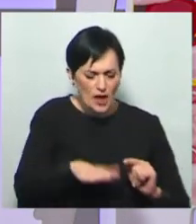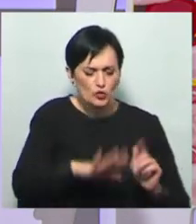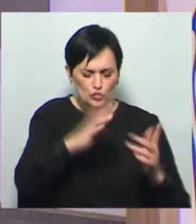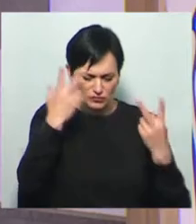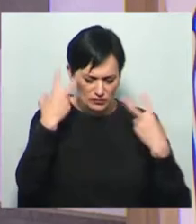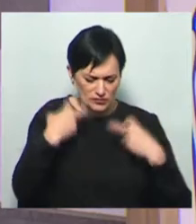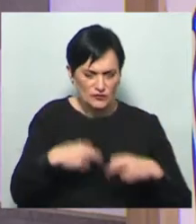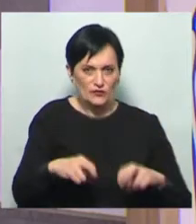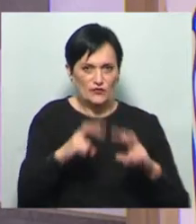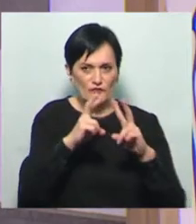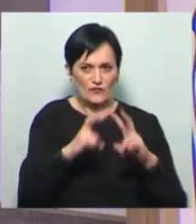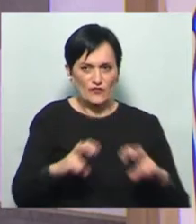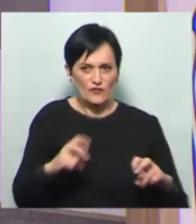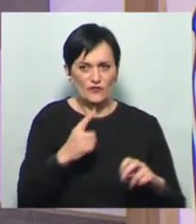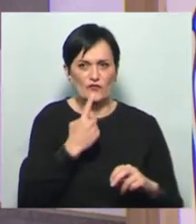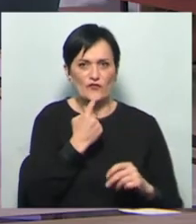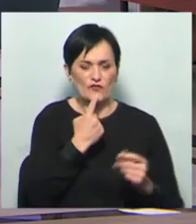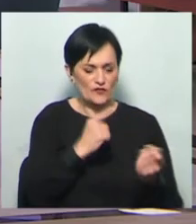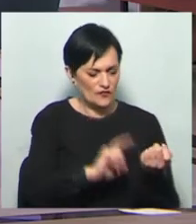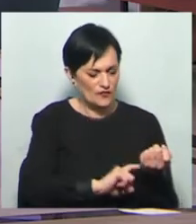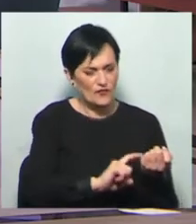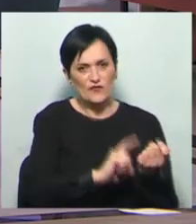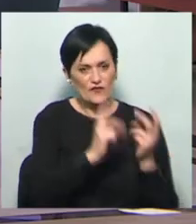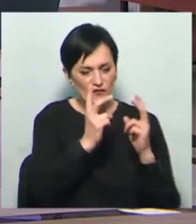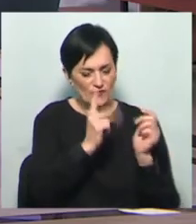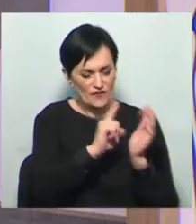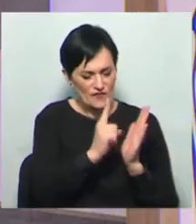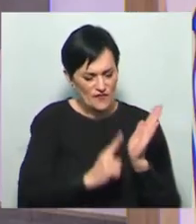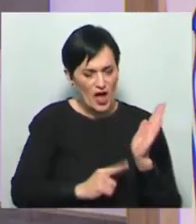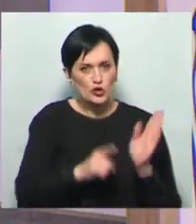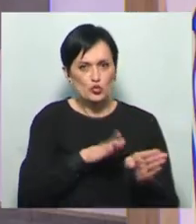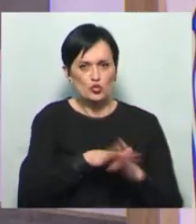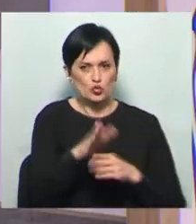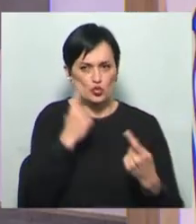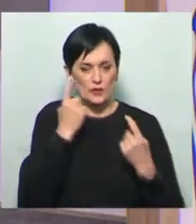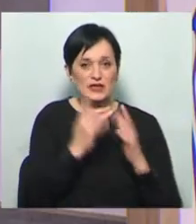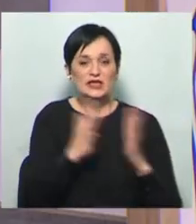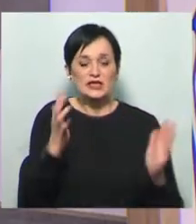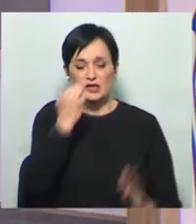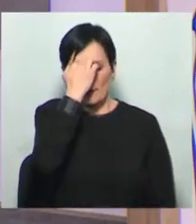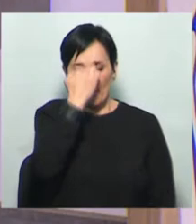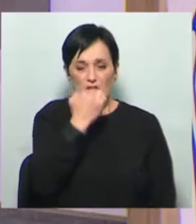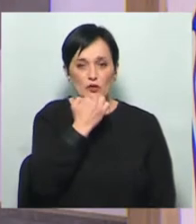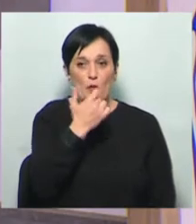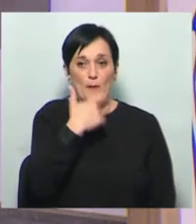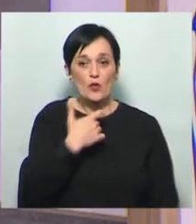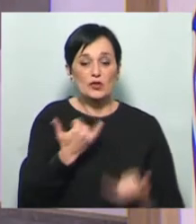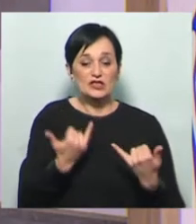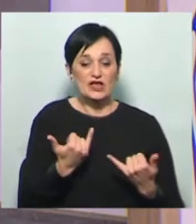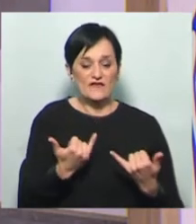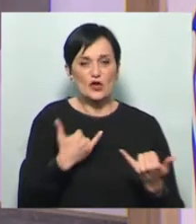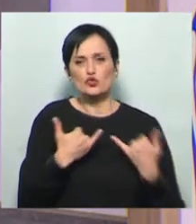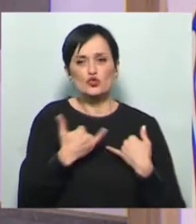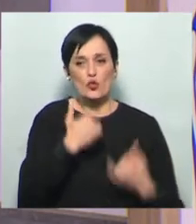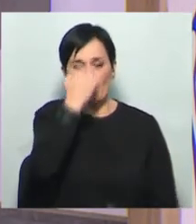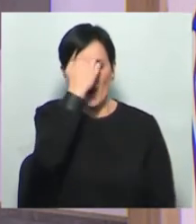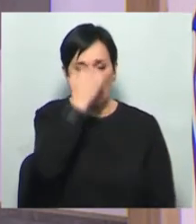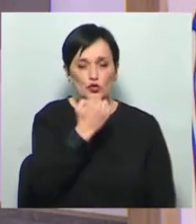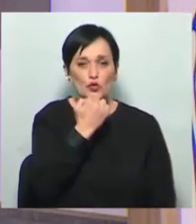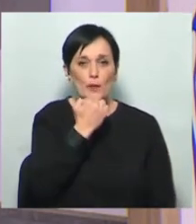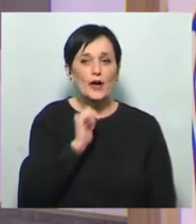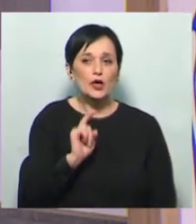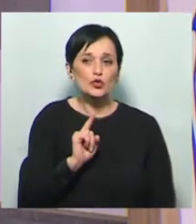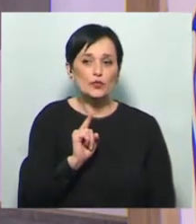მნიშვნელოვანია. ეს კვლევა აბსოლუტურად ინფორმატიული, აბსოლუტურად. დიდი მადლობა ბატონებო, დღევანდელი სტუმრობისთვის, მადლობა იმისთვის,